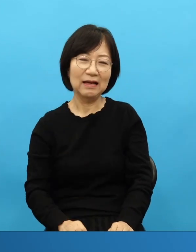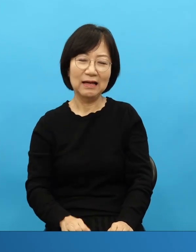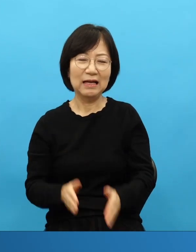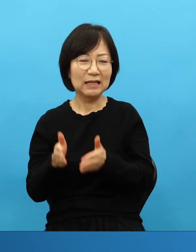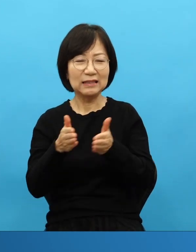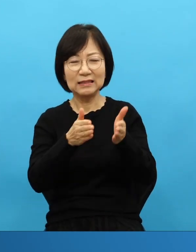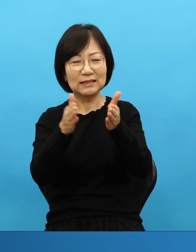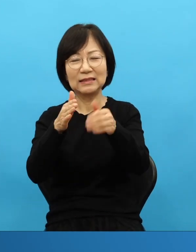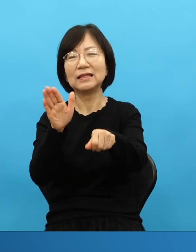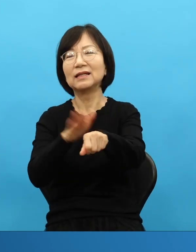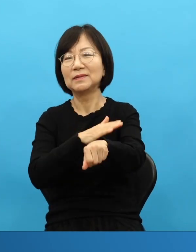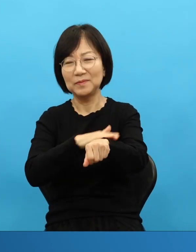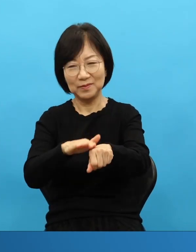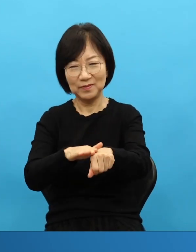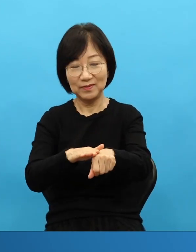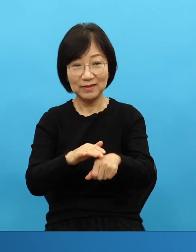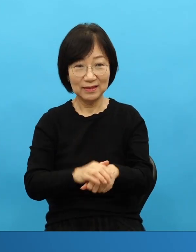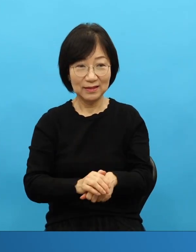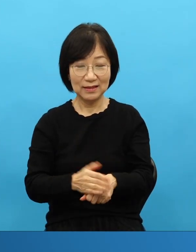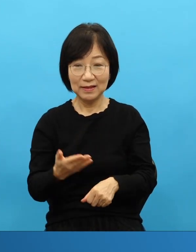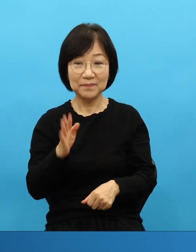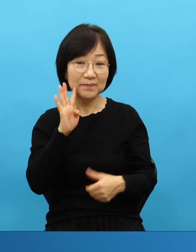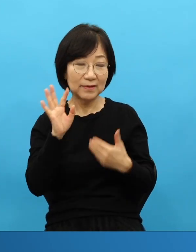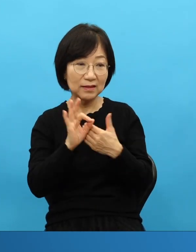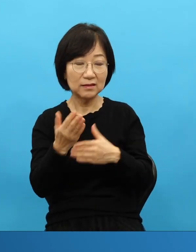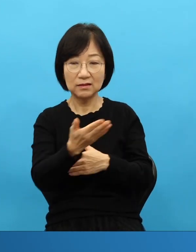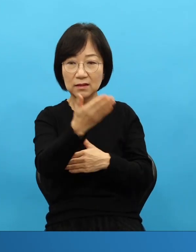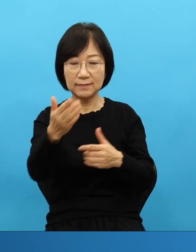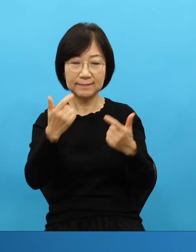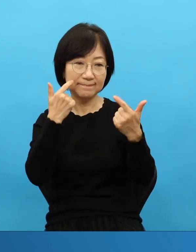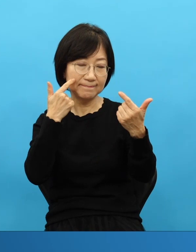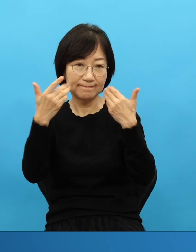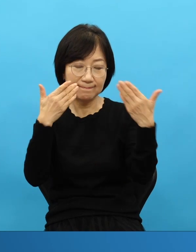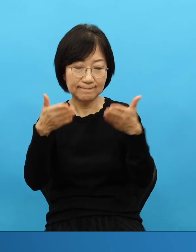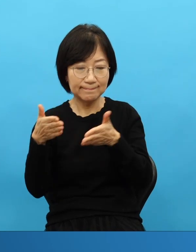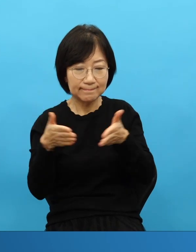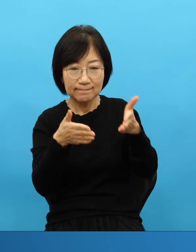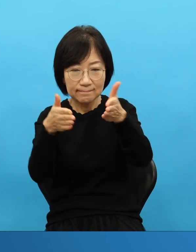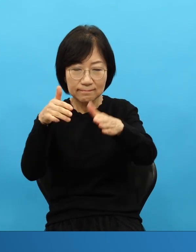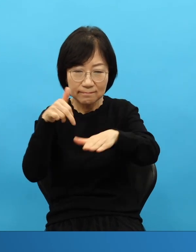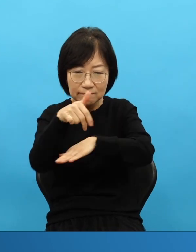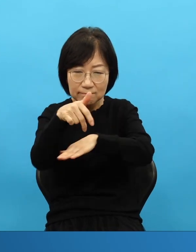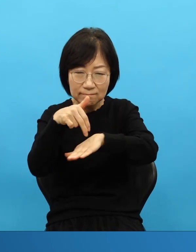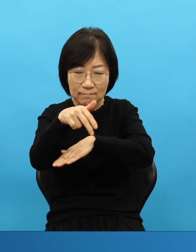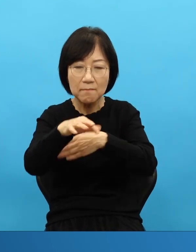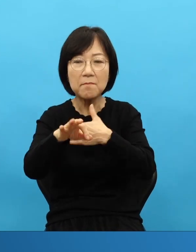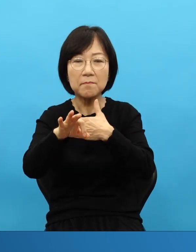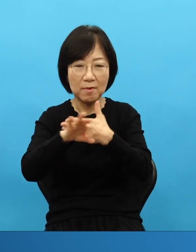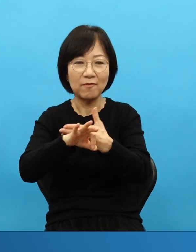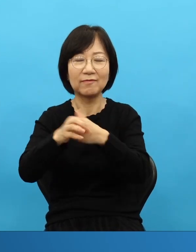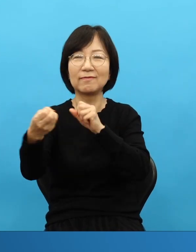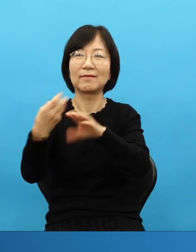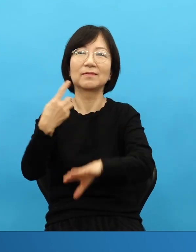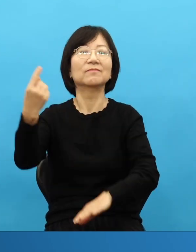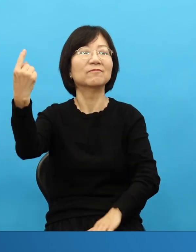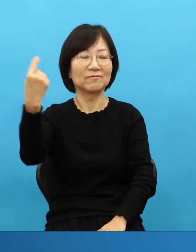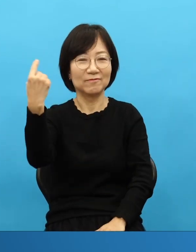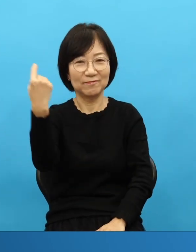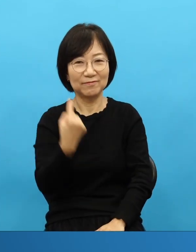길만 정확하게 들었으면 응답은 오게 되는 거거든요. But if you are on the right way, then answers will come. 지금